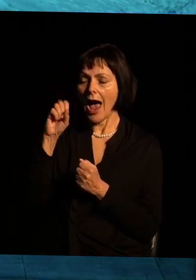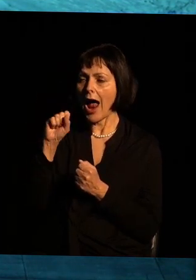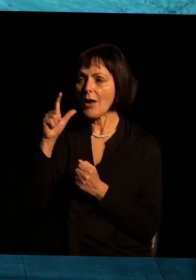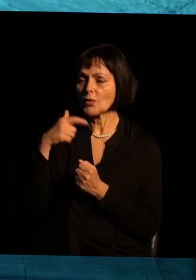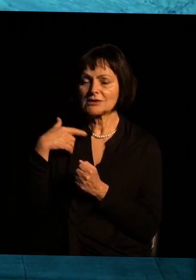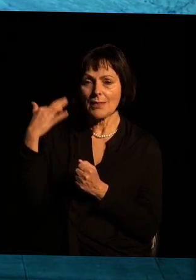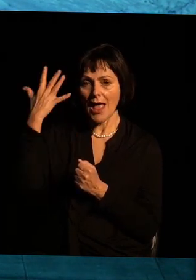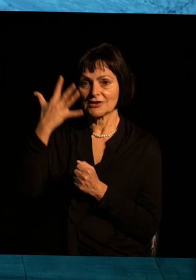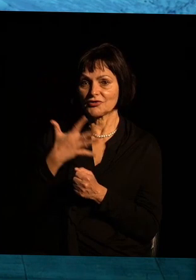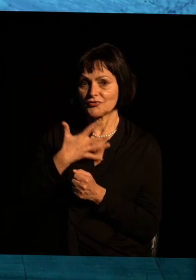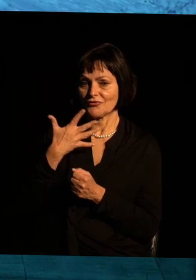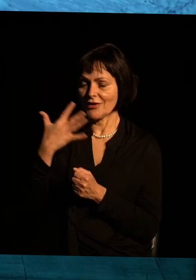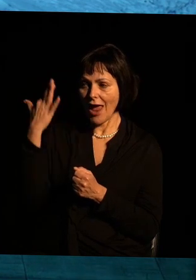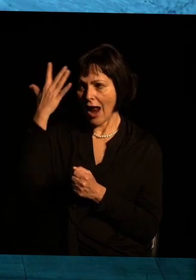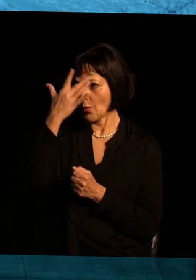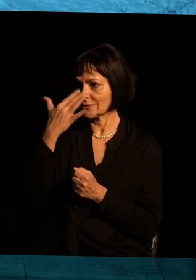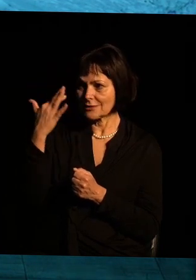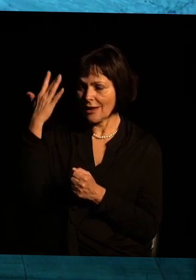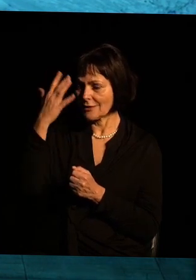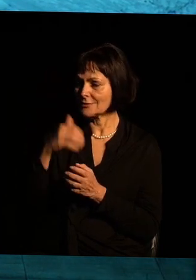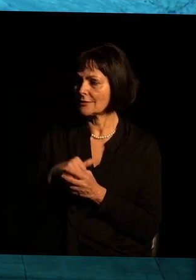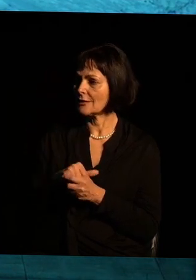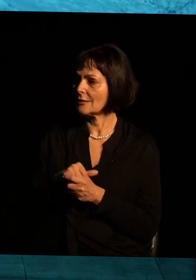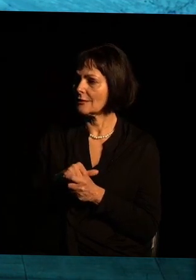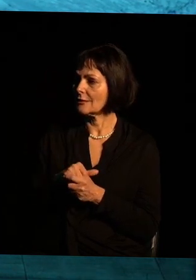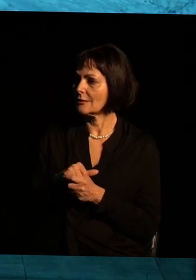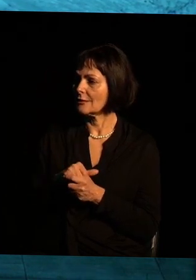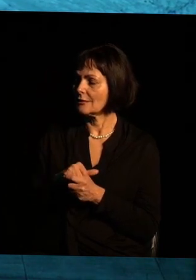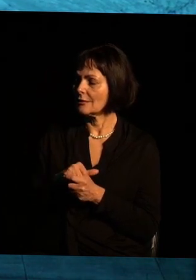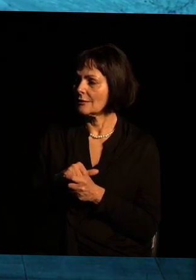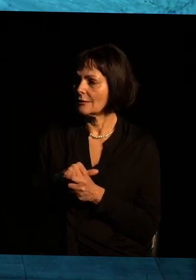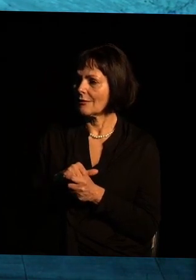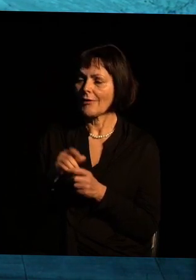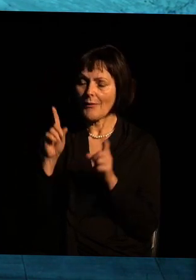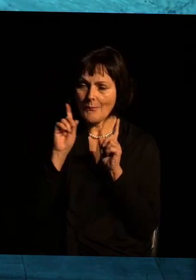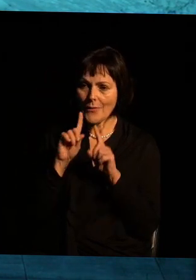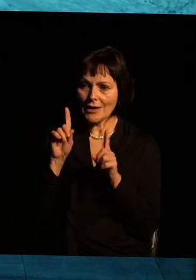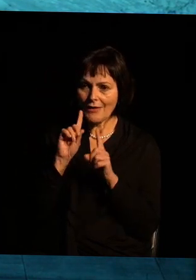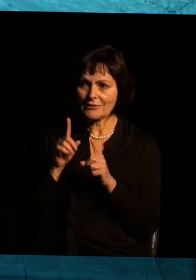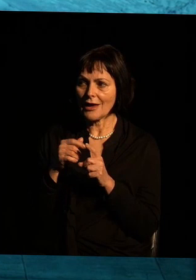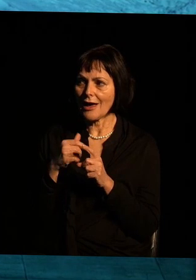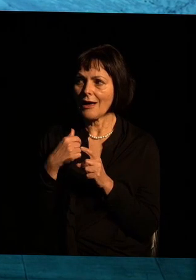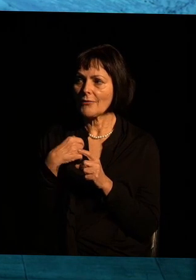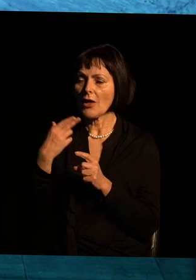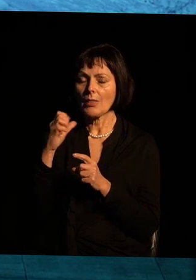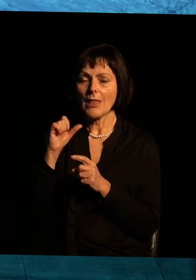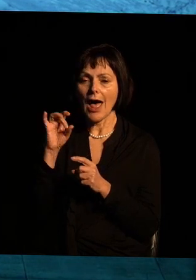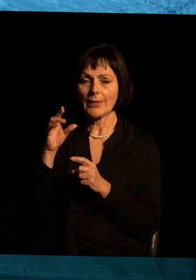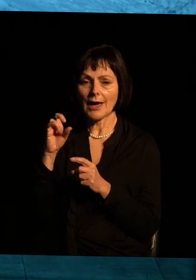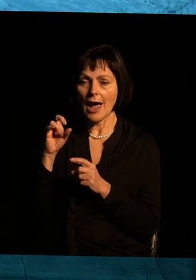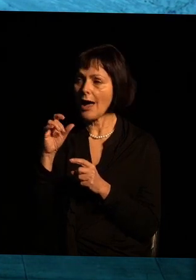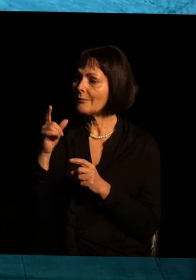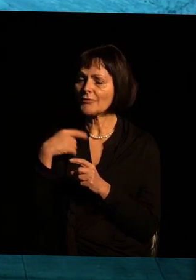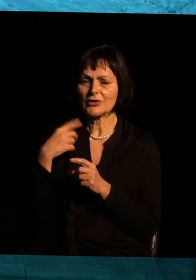podczas tego przejścia i takie... To prawda. Po prostu Nanga Parbat jest taką górą,